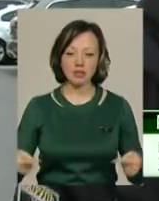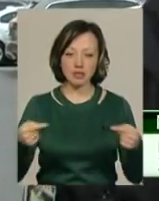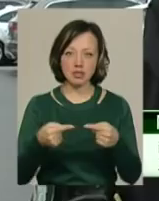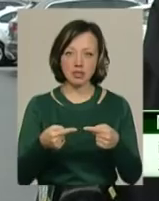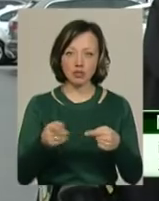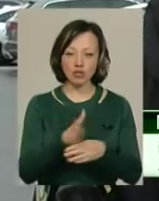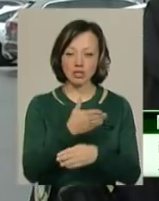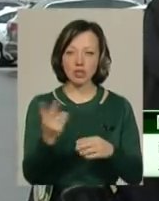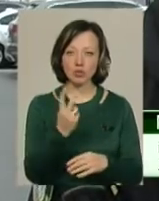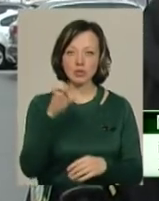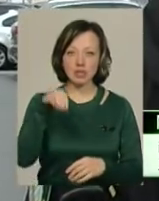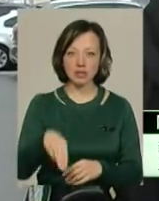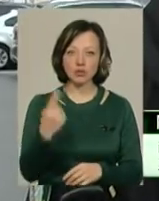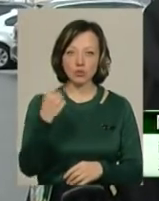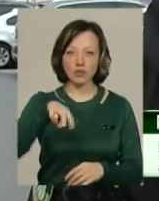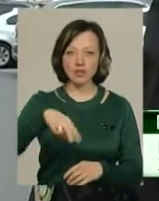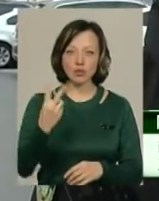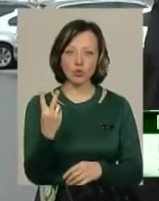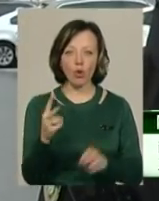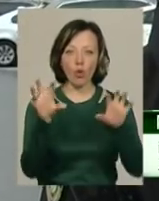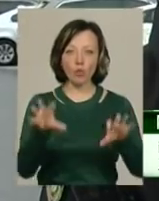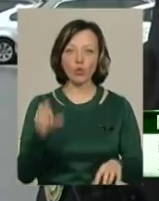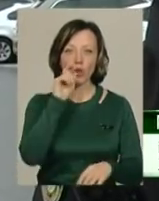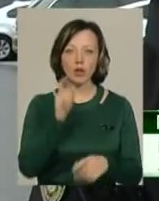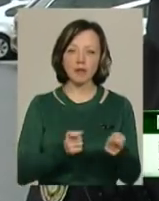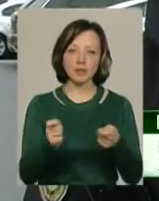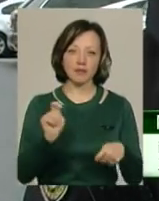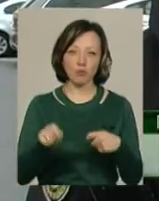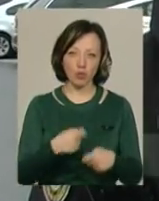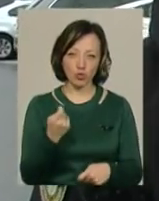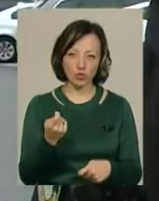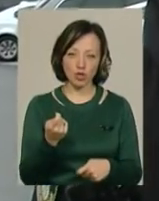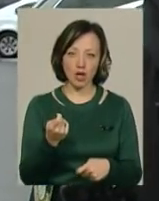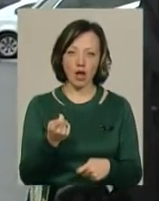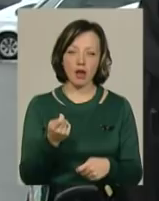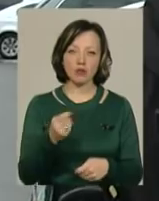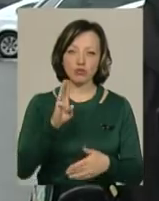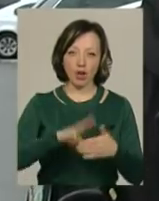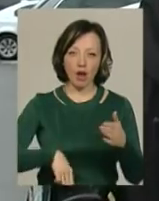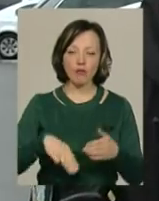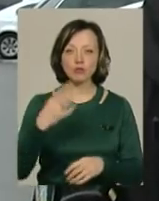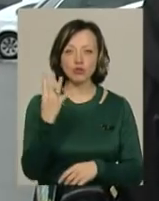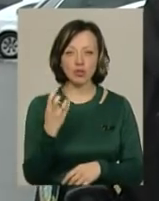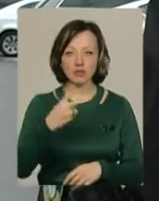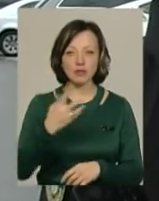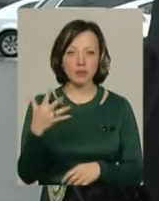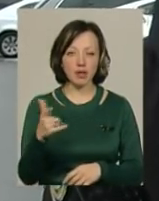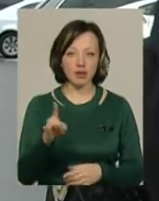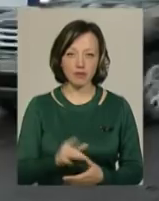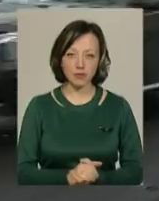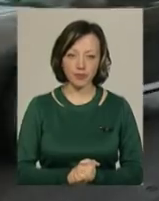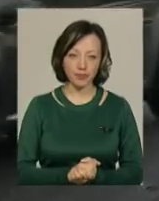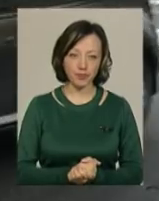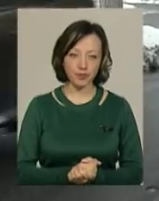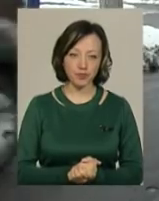за частиною 2 статті 122 Кодексу України про адміністративні правопорушення, а саме штрафом у розмірі 425